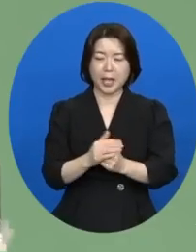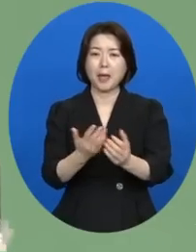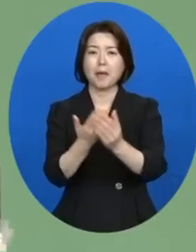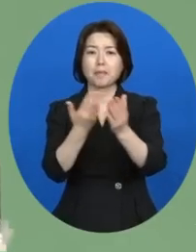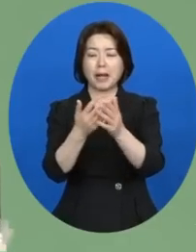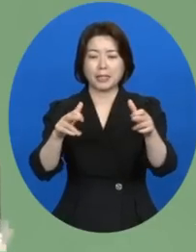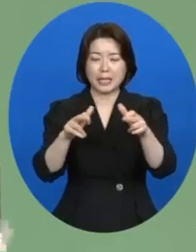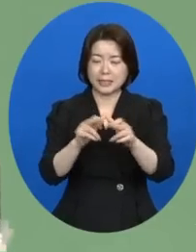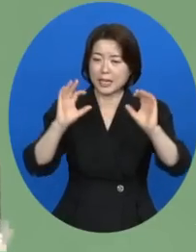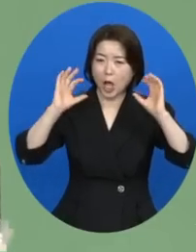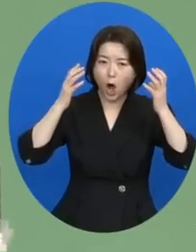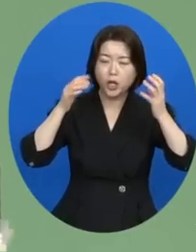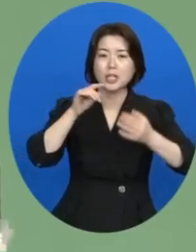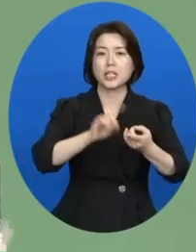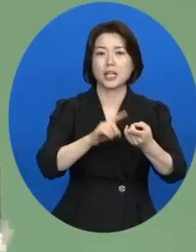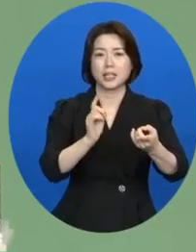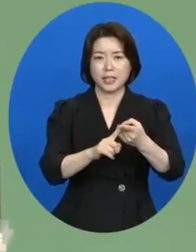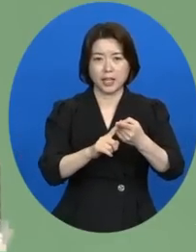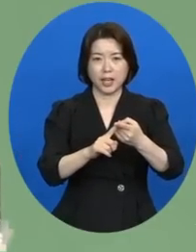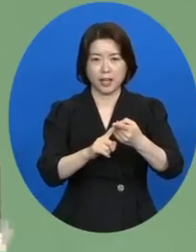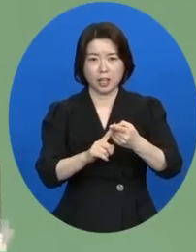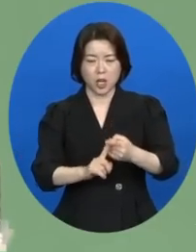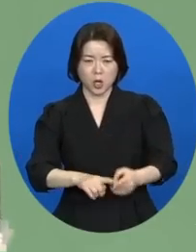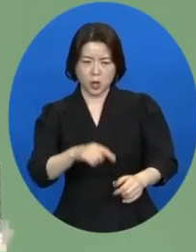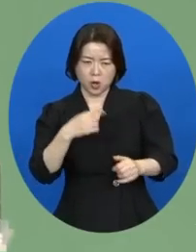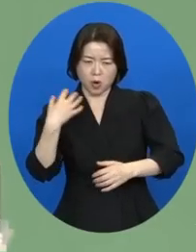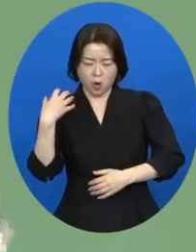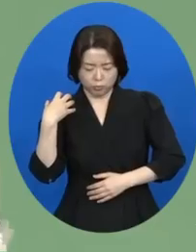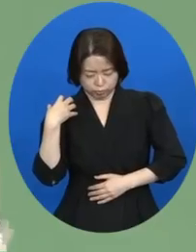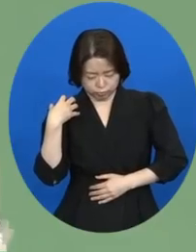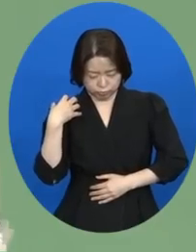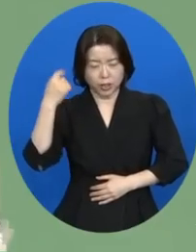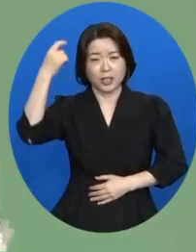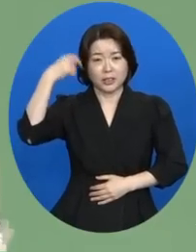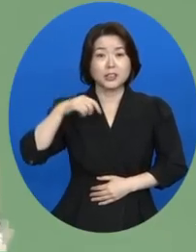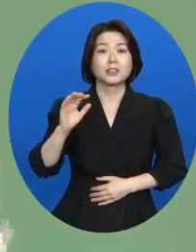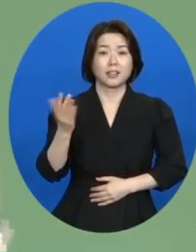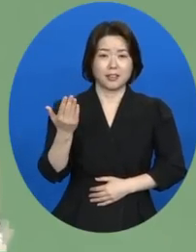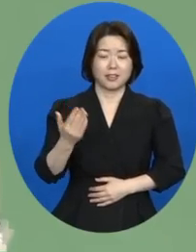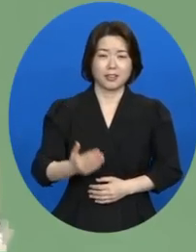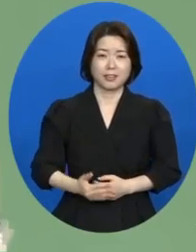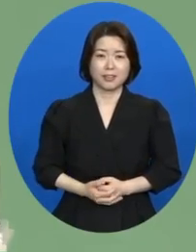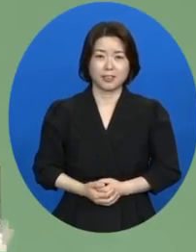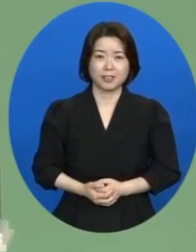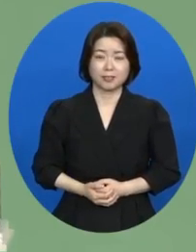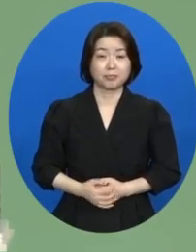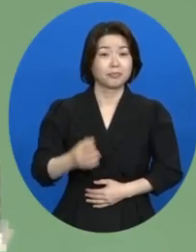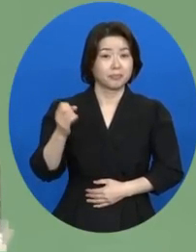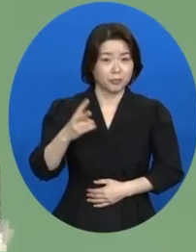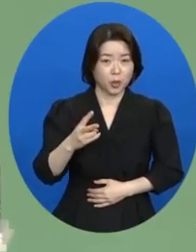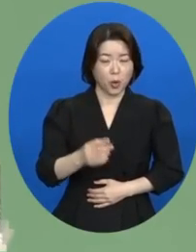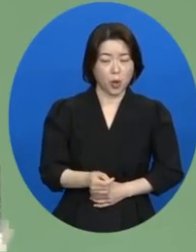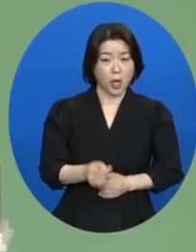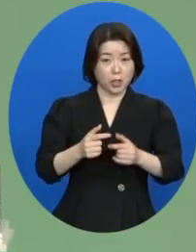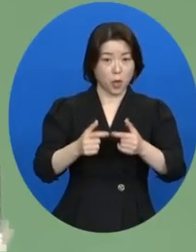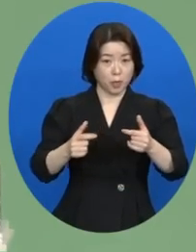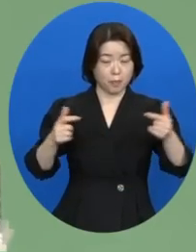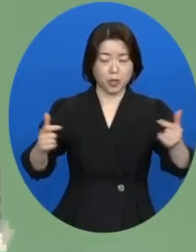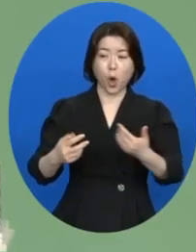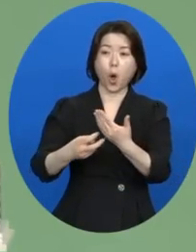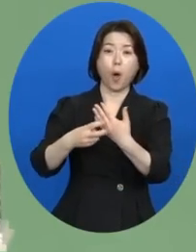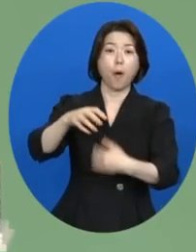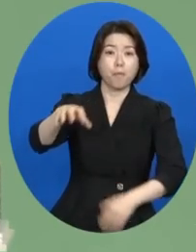발달장애 어린이들에 대한 교육에 큰 부담을 가지게 되었습니다. 그리고 조금씩 병원